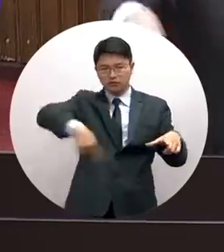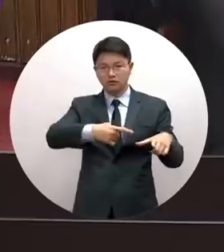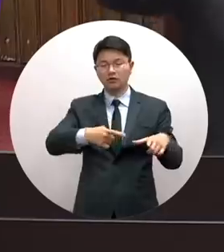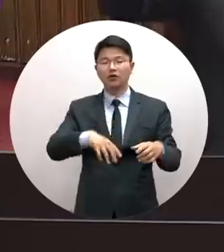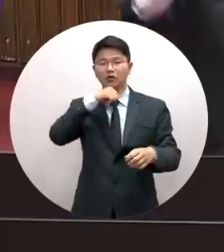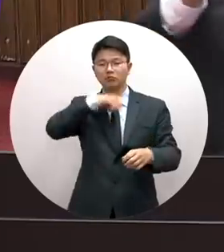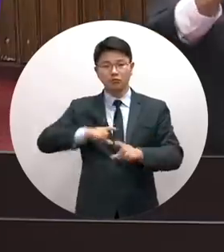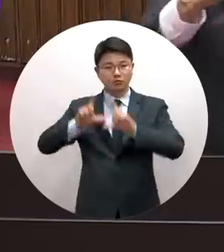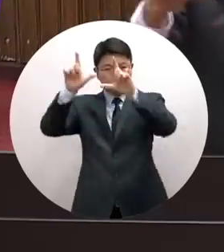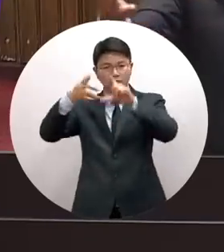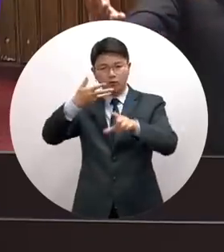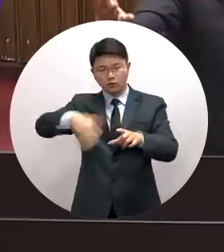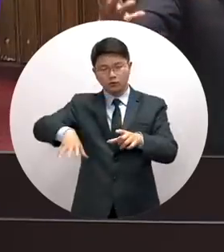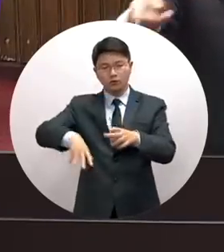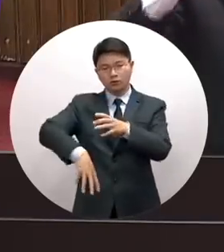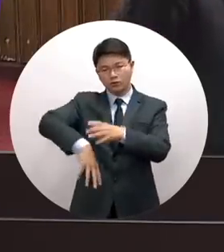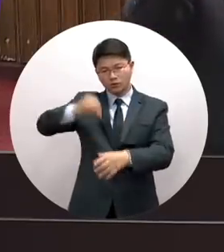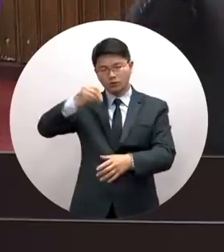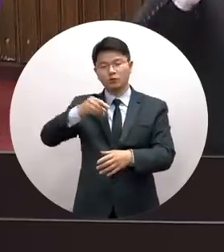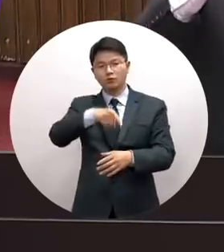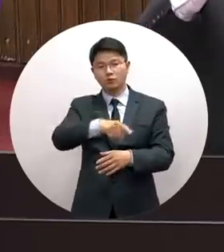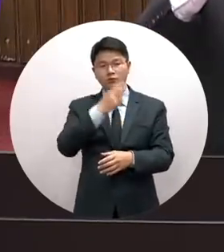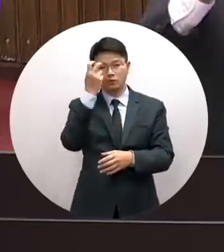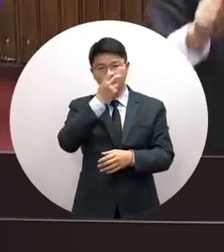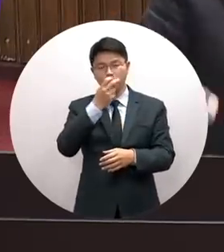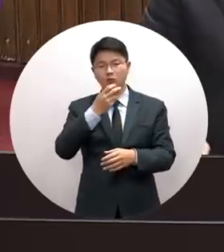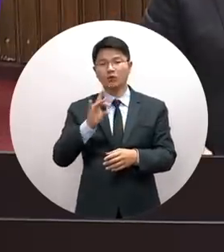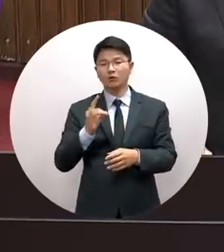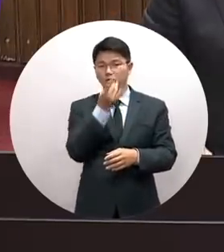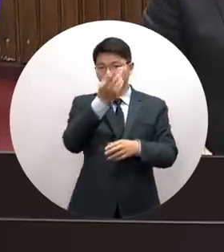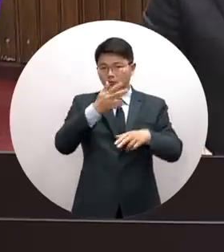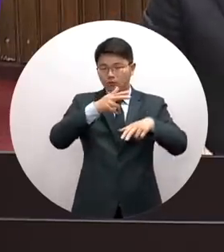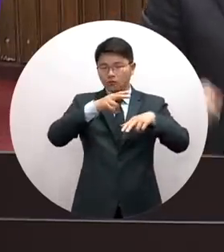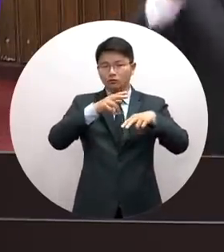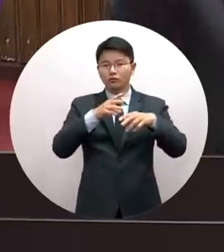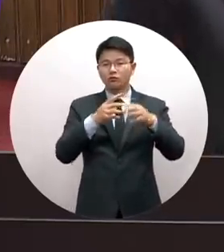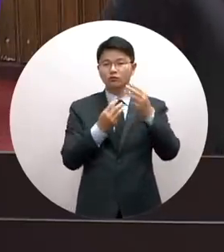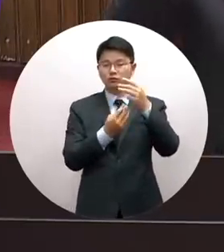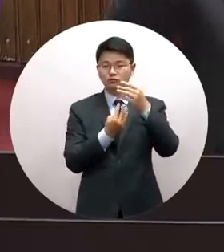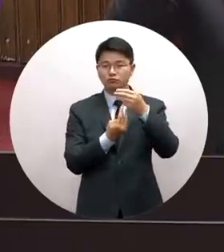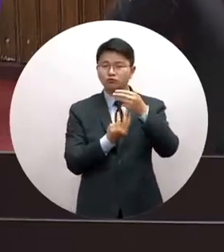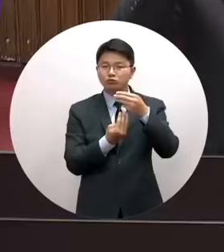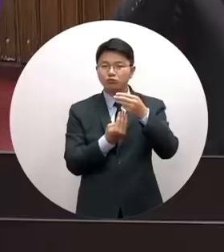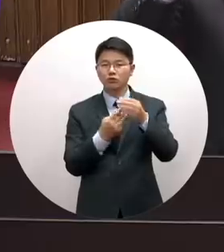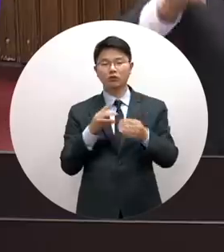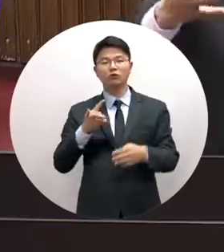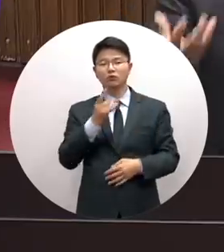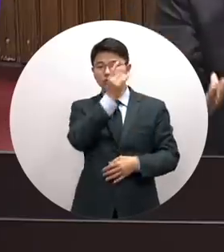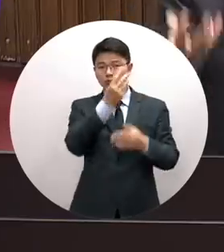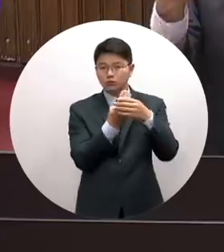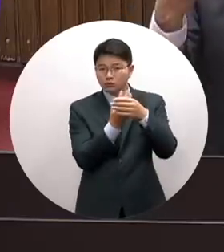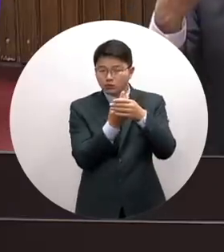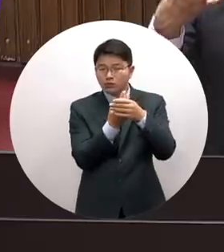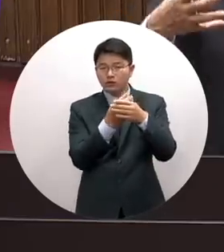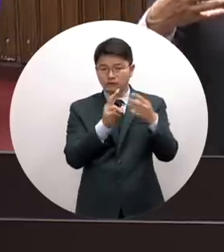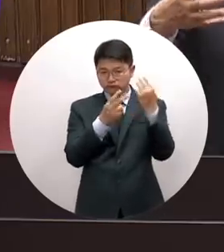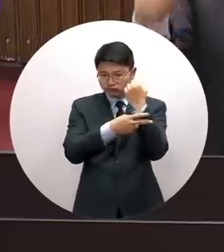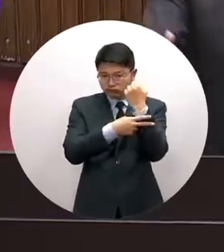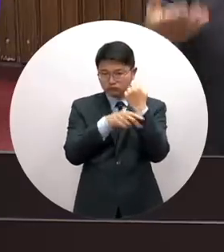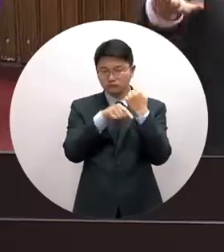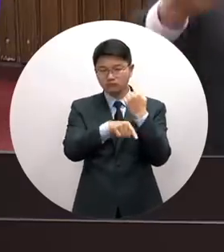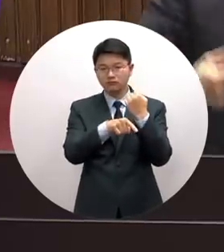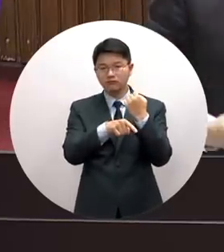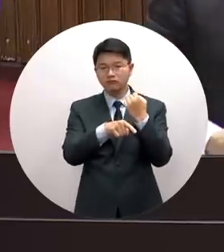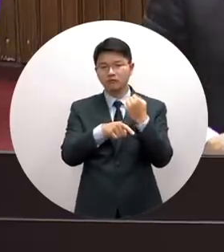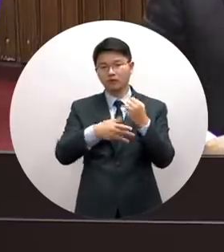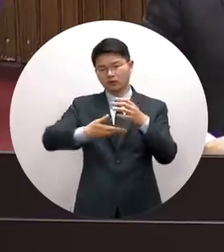水抽到农田归类，龙泉里龙的泉就是龙凤的龙，龙泉里